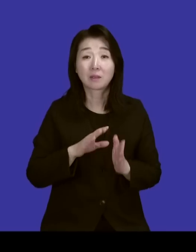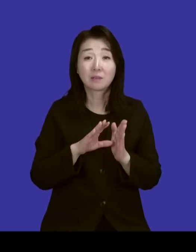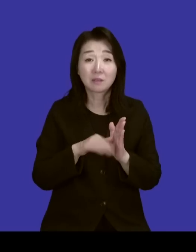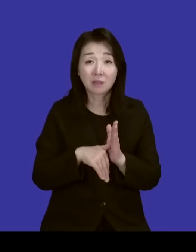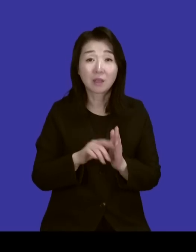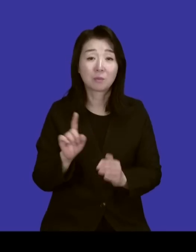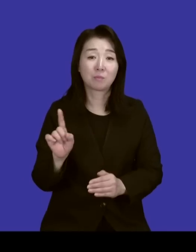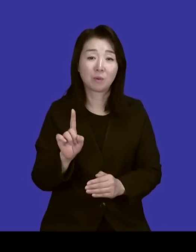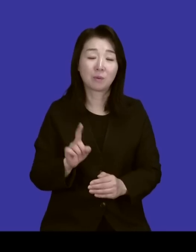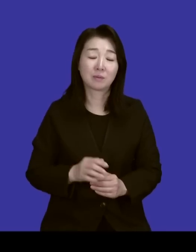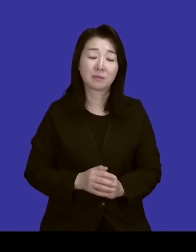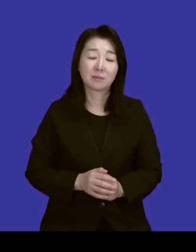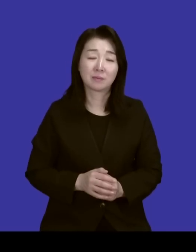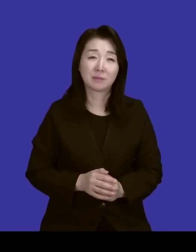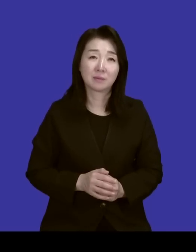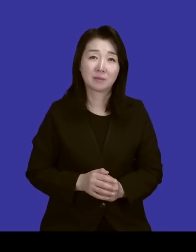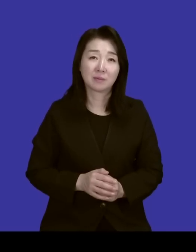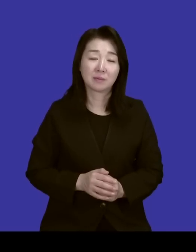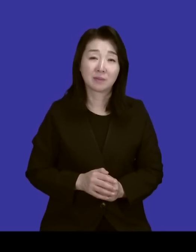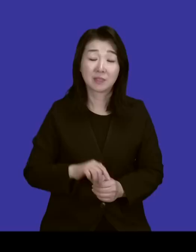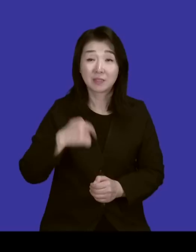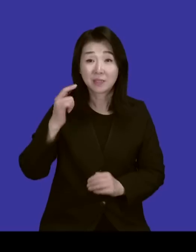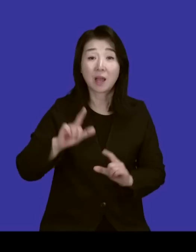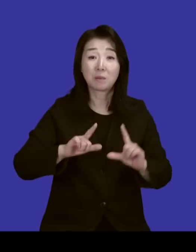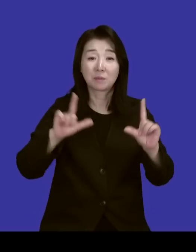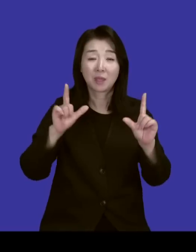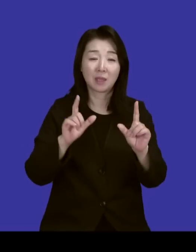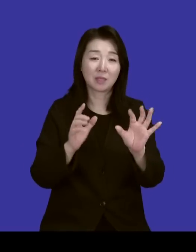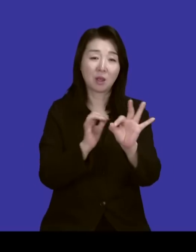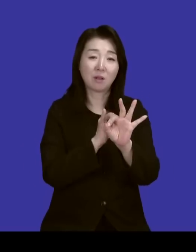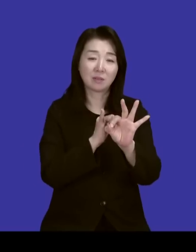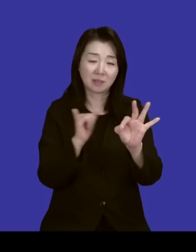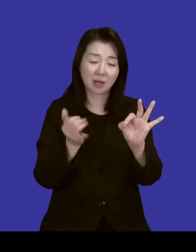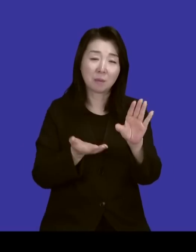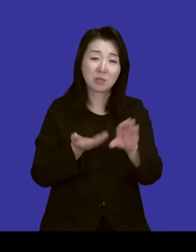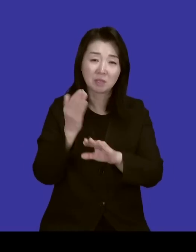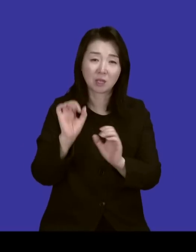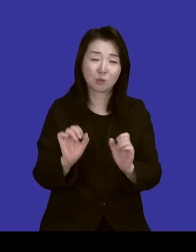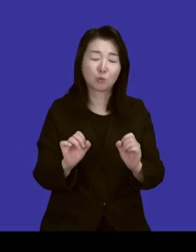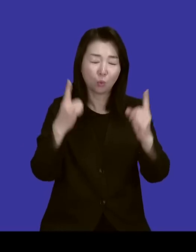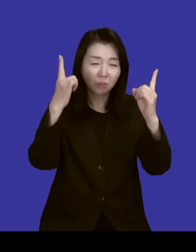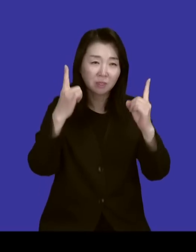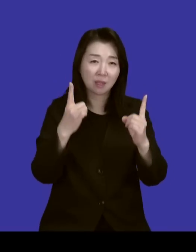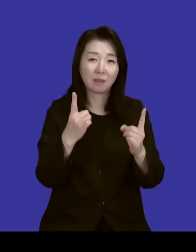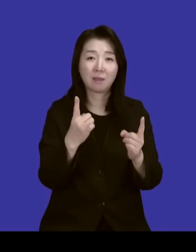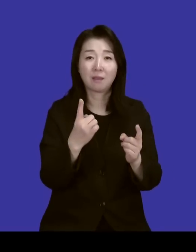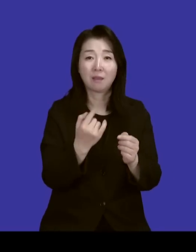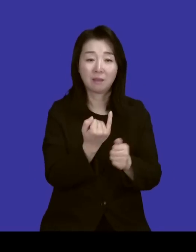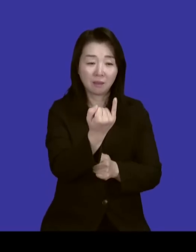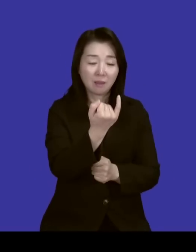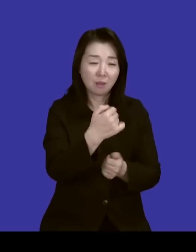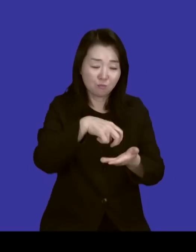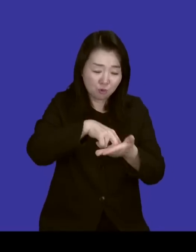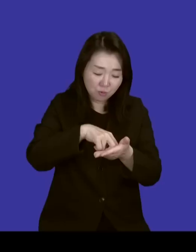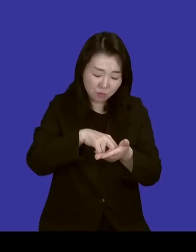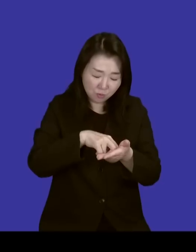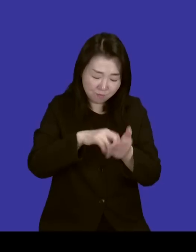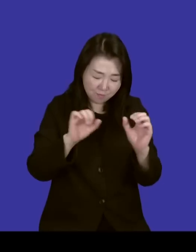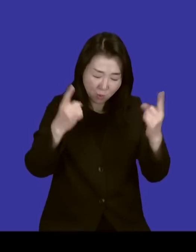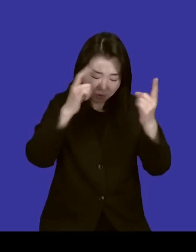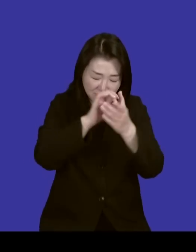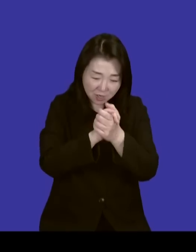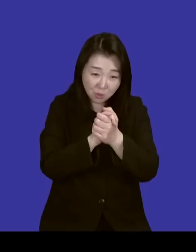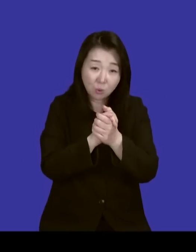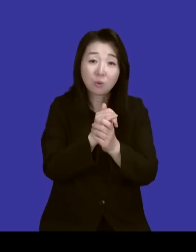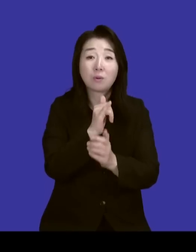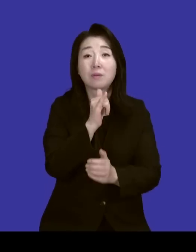알고 보니까 그 이튿날 예. 10사람 이상이 다 그 정시에 무릎을 꿇고 집에서 기도했던 각자의